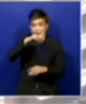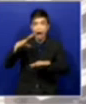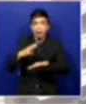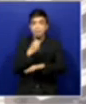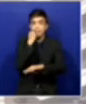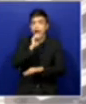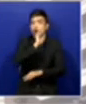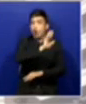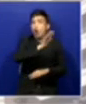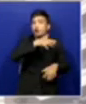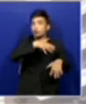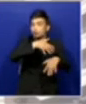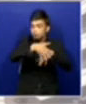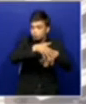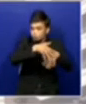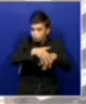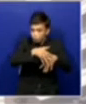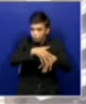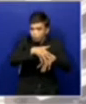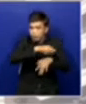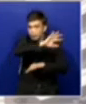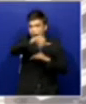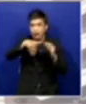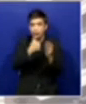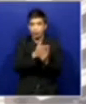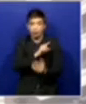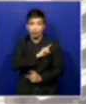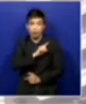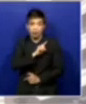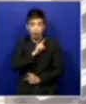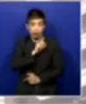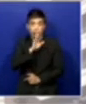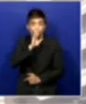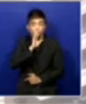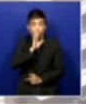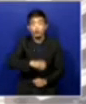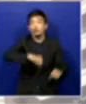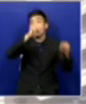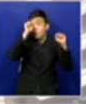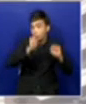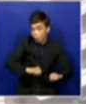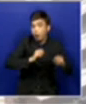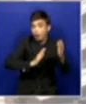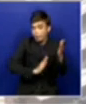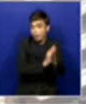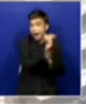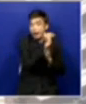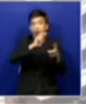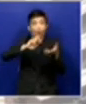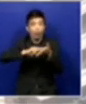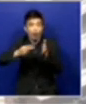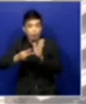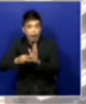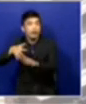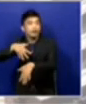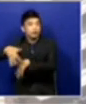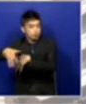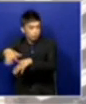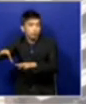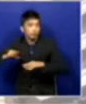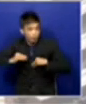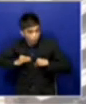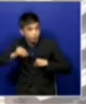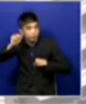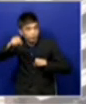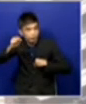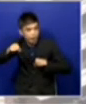นุมัติให้ไปใช้ถือว่าพี่น้องประชาชนยินยอมท่านนายกก็เลยบอกว่าชอบด้วยกฎหมายวิธีการงบประมาณเพ